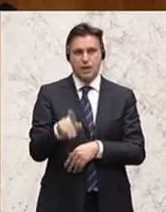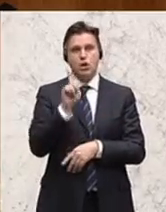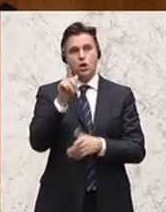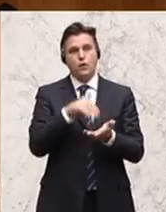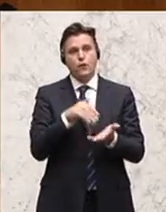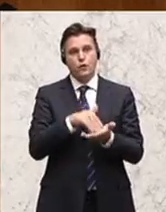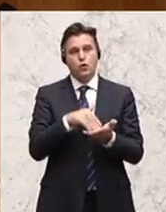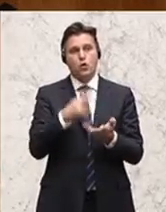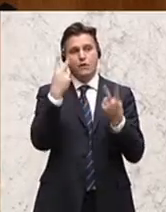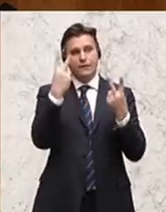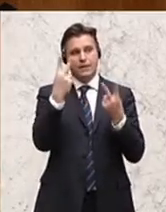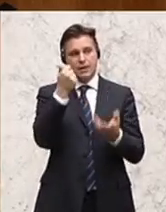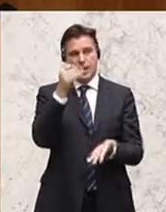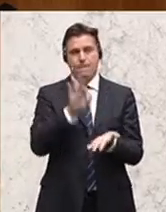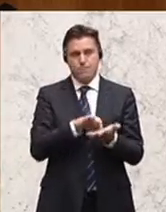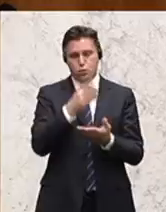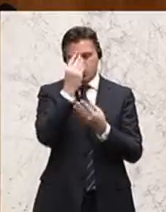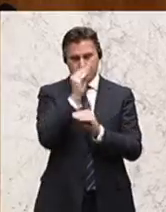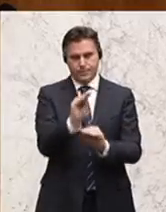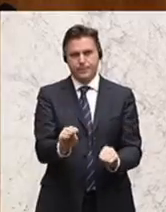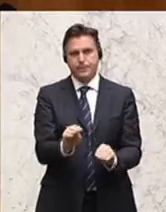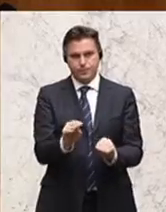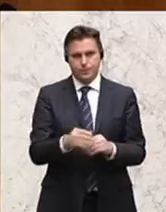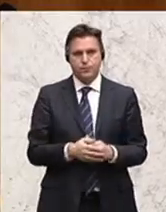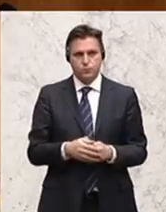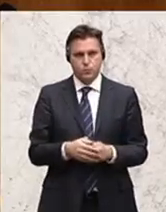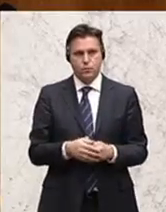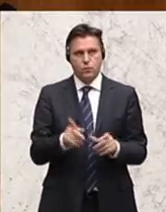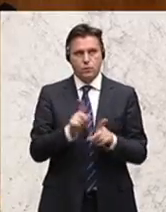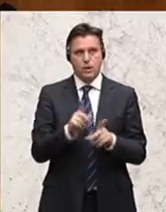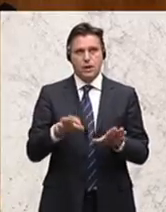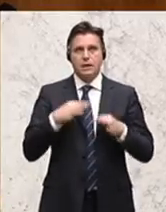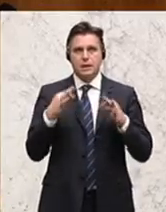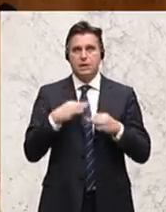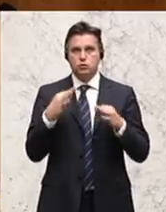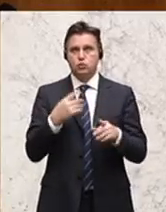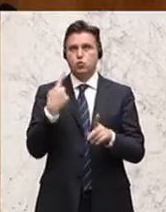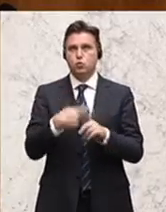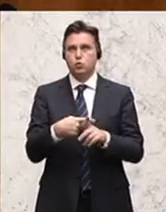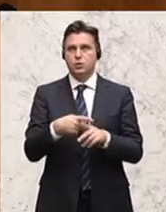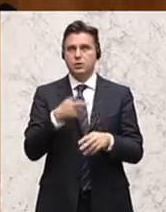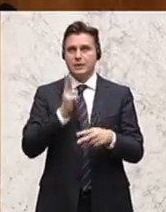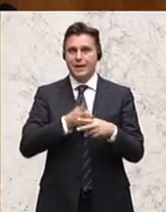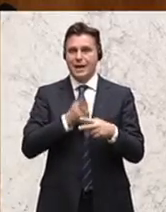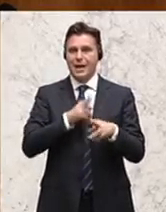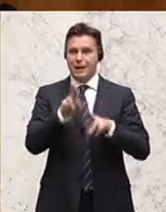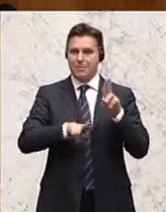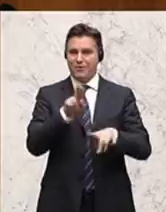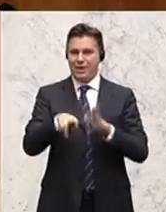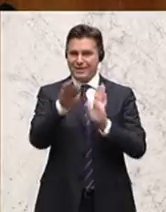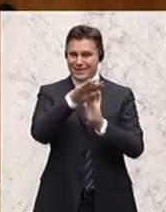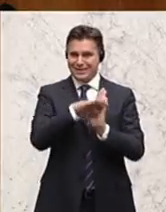einen anderen wichtigen Punkt zu sprechen kommen, das ist das Gesundheits- und Krankenpflegegesetz, das zwar